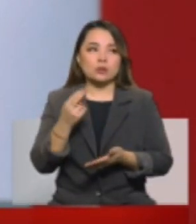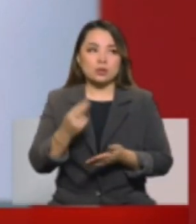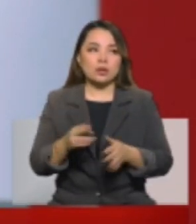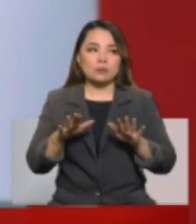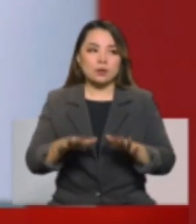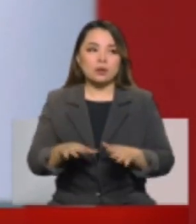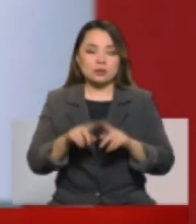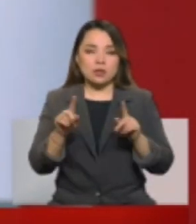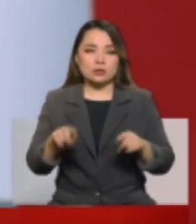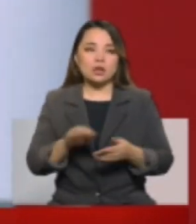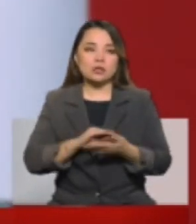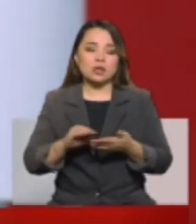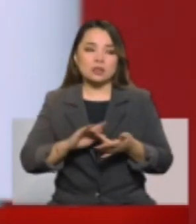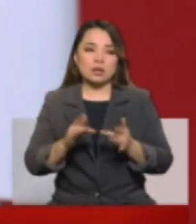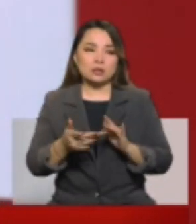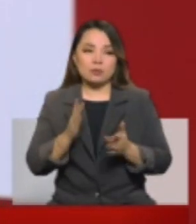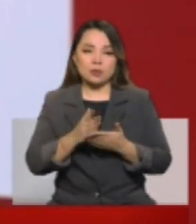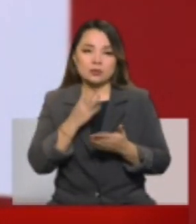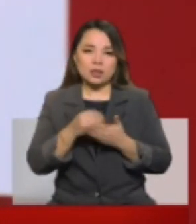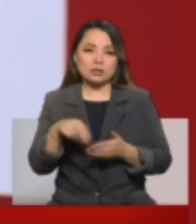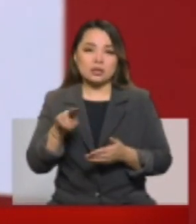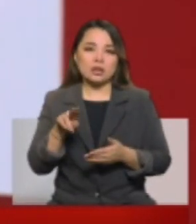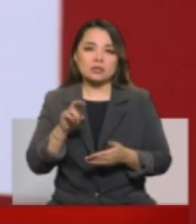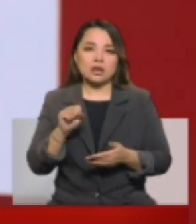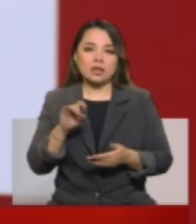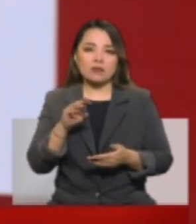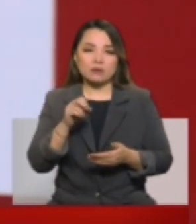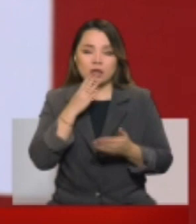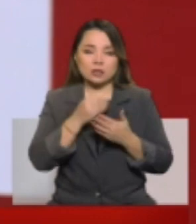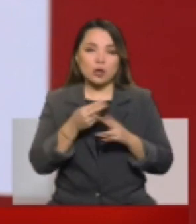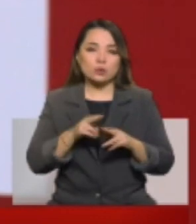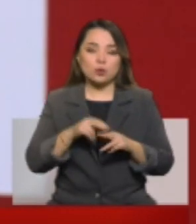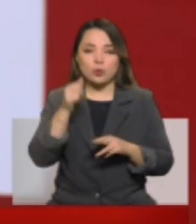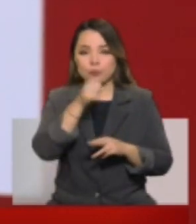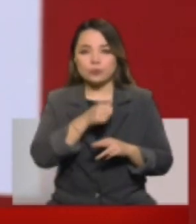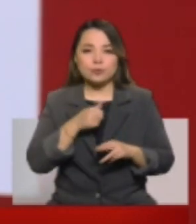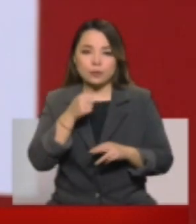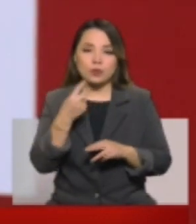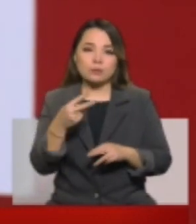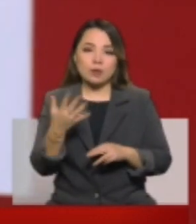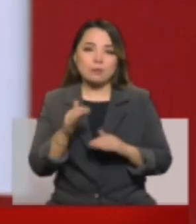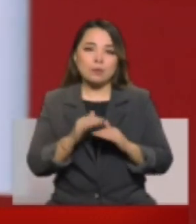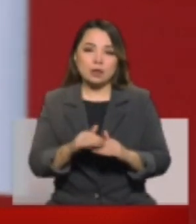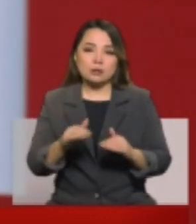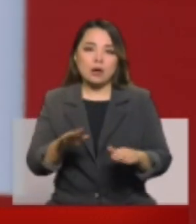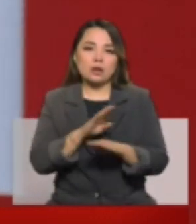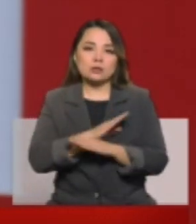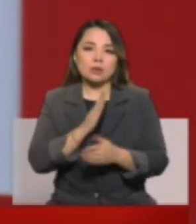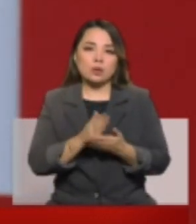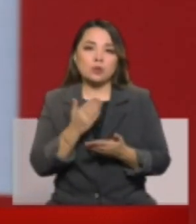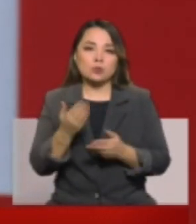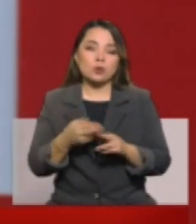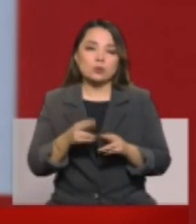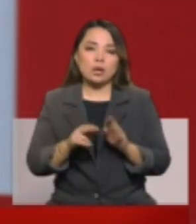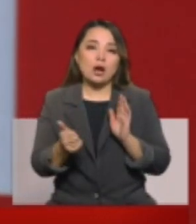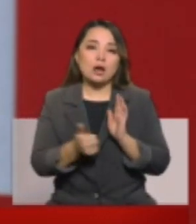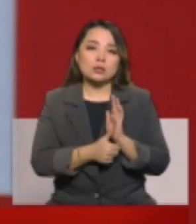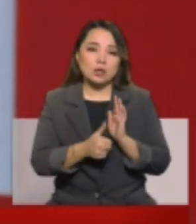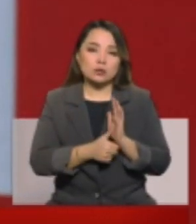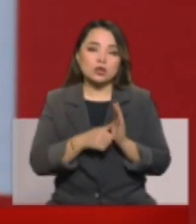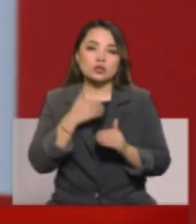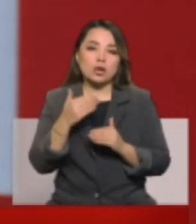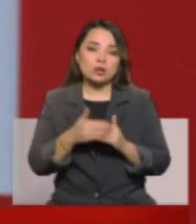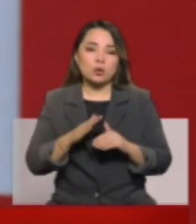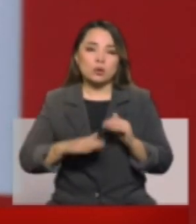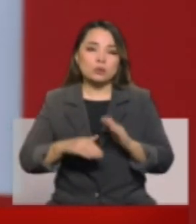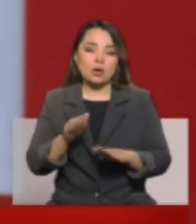желідегі парақшасында жазды. Динара Закиеваның мәліметінше, биылдың өзінде елімізде 25 бала қайтыс болған, оның 6-уы